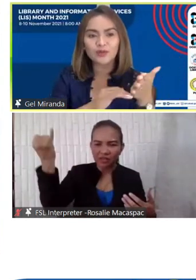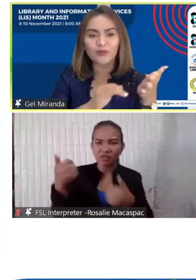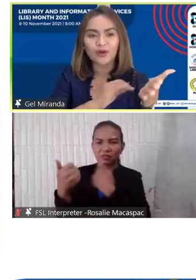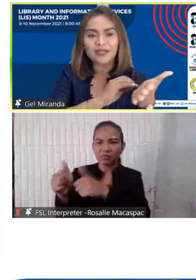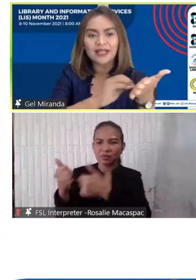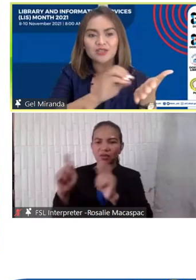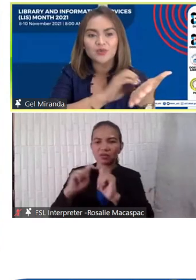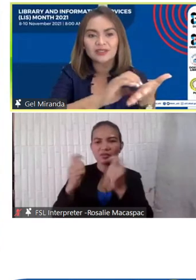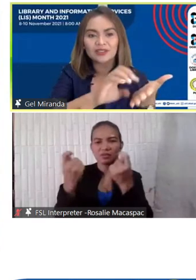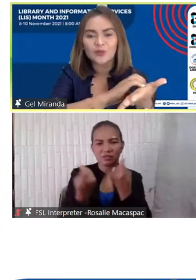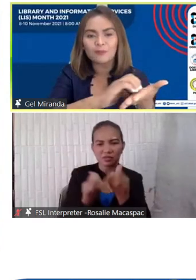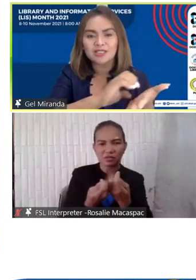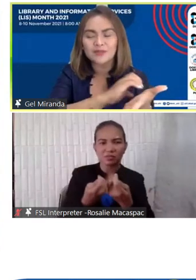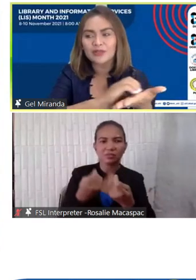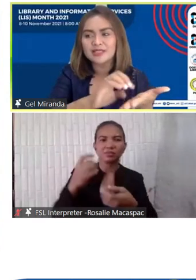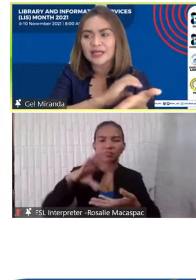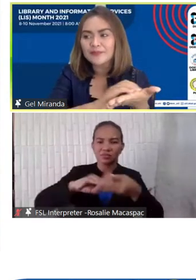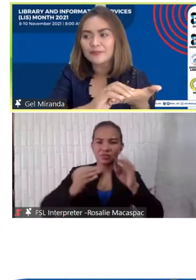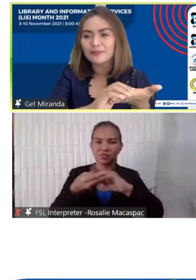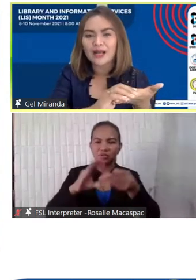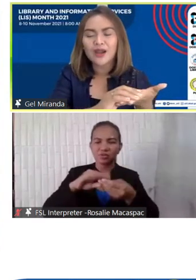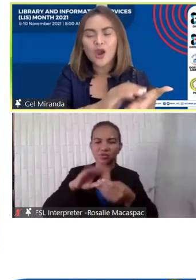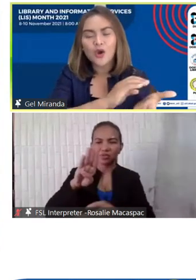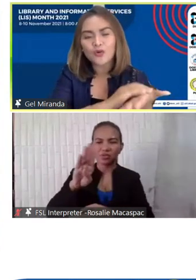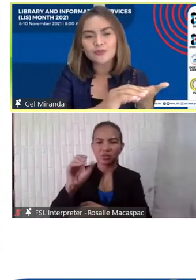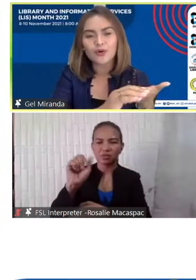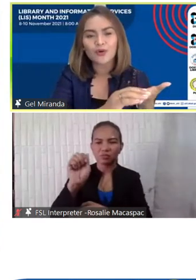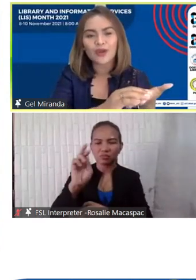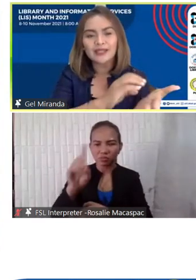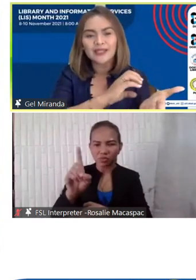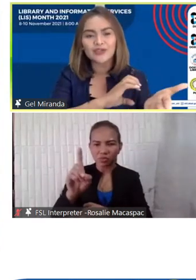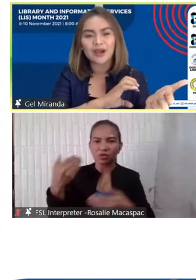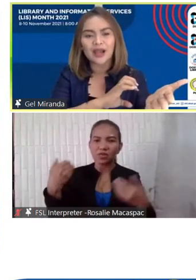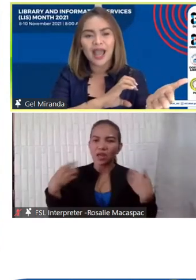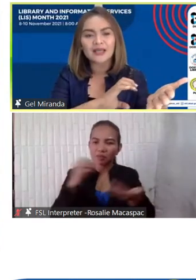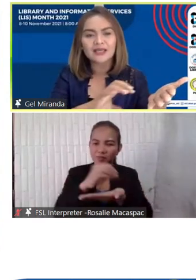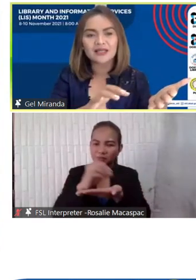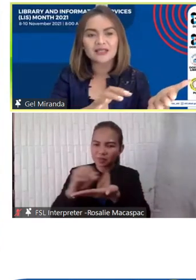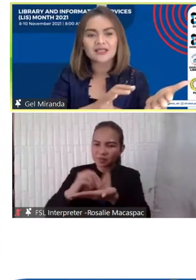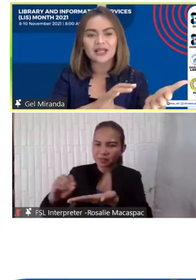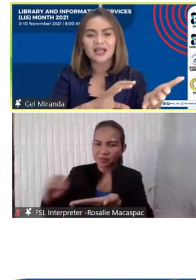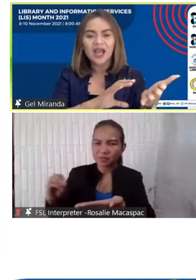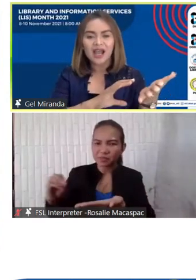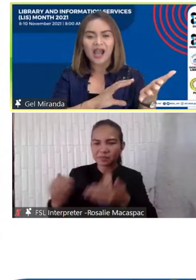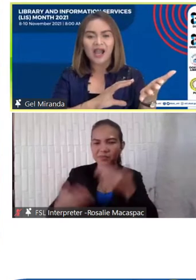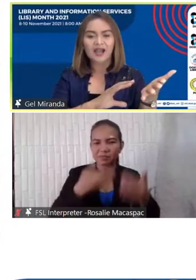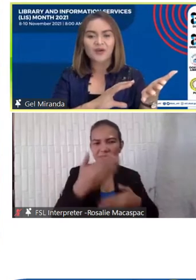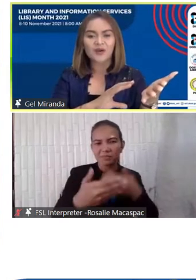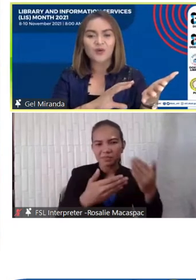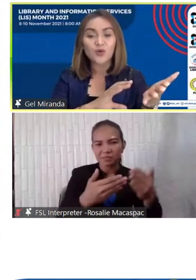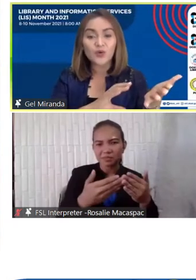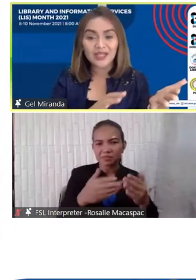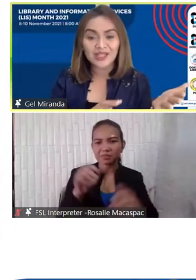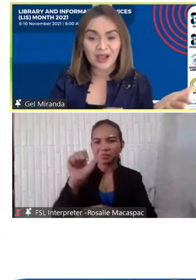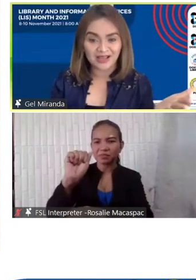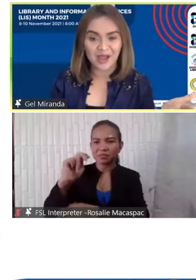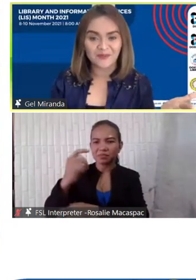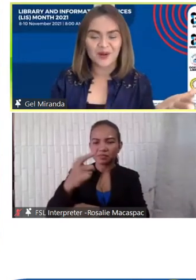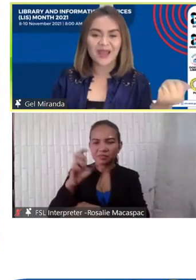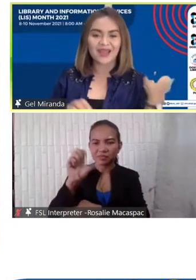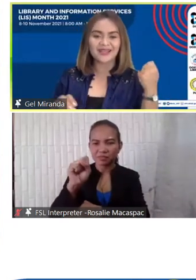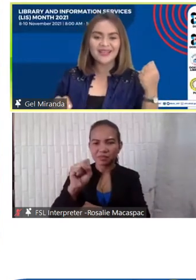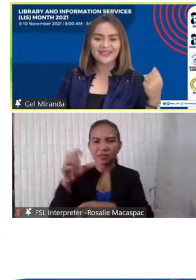ka storyboard, nakasulat na din yung possible script ng host mo and then yung mga angles na kukunin ng